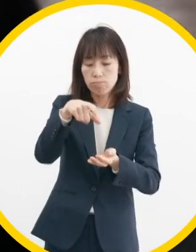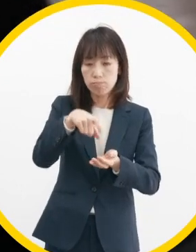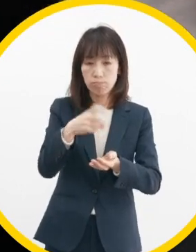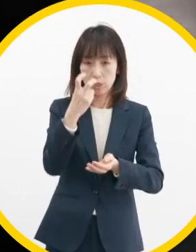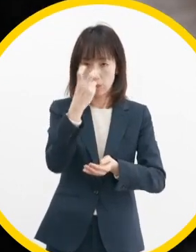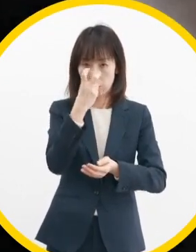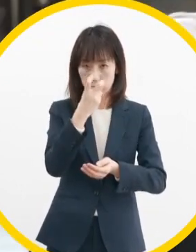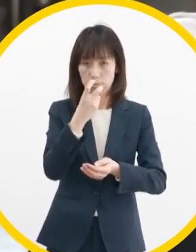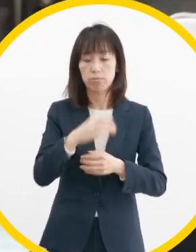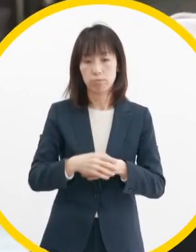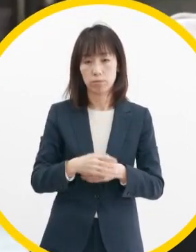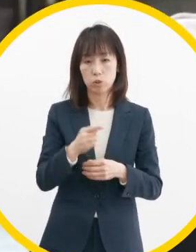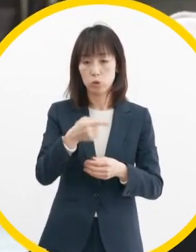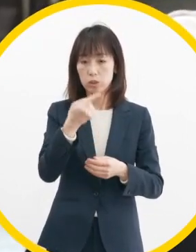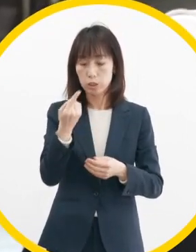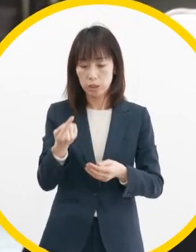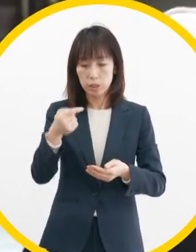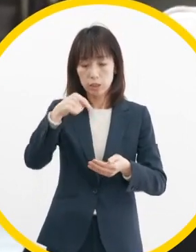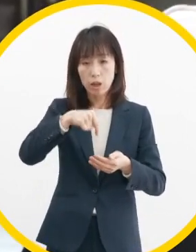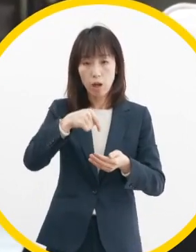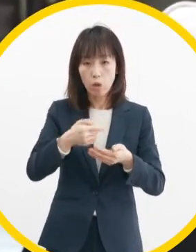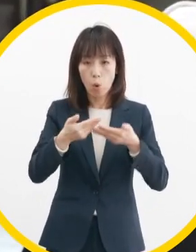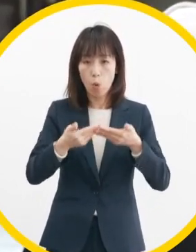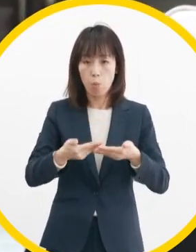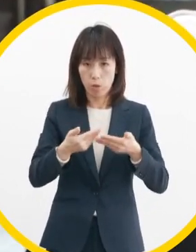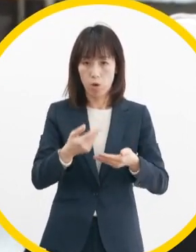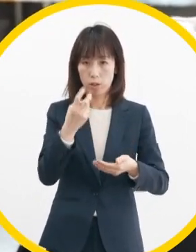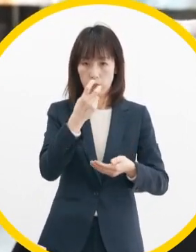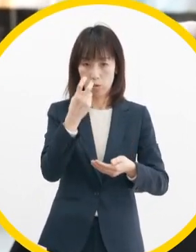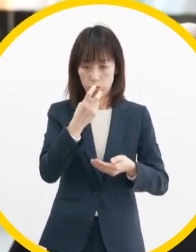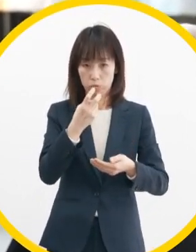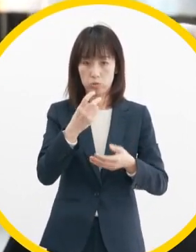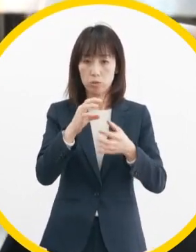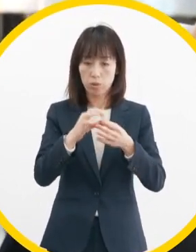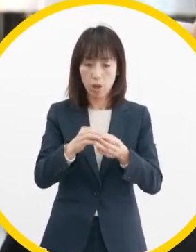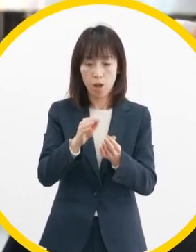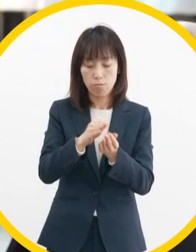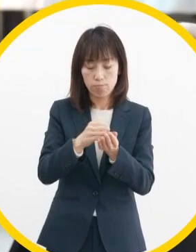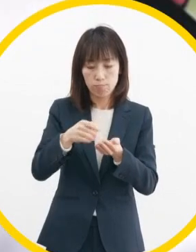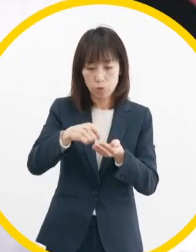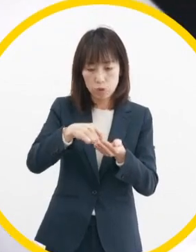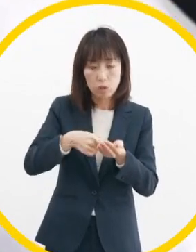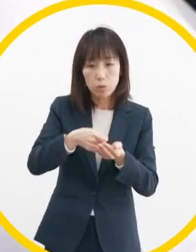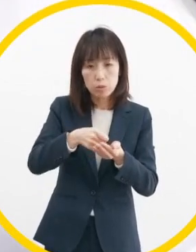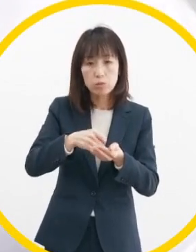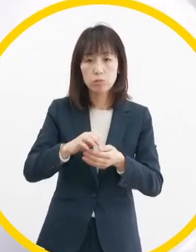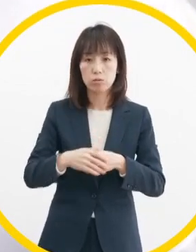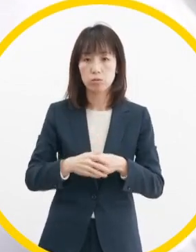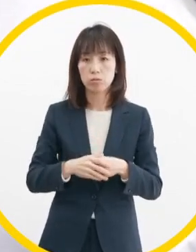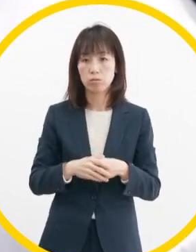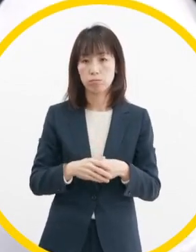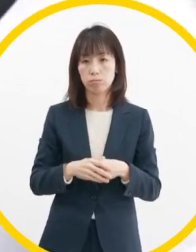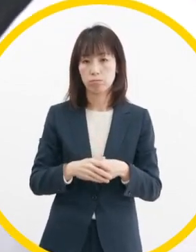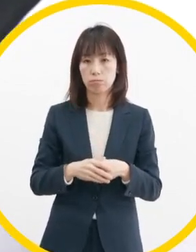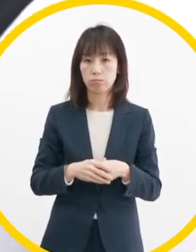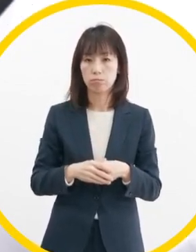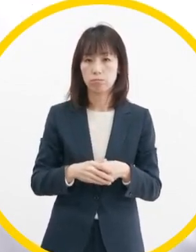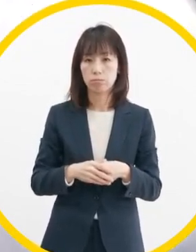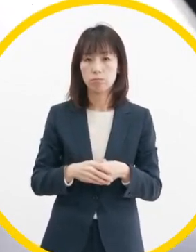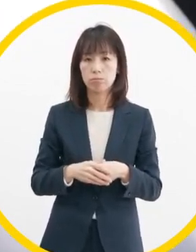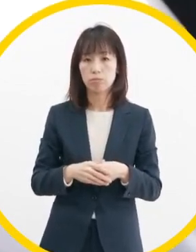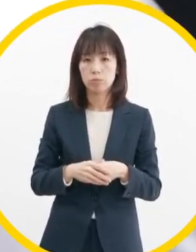し、 次に中身の重量を測っていきますので、これを剥いていきます。 どうやって剥くんだこれ。 いけるかな。